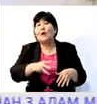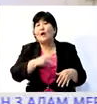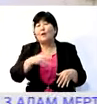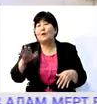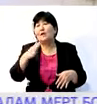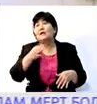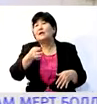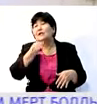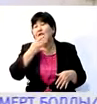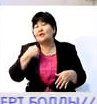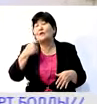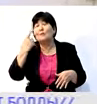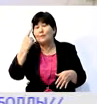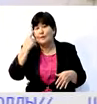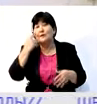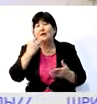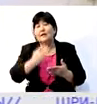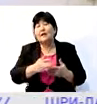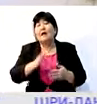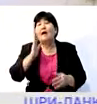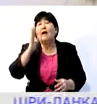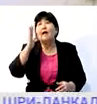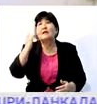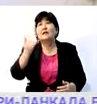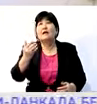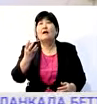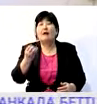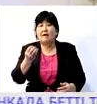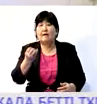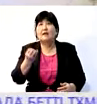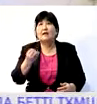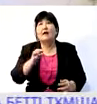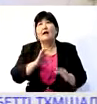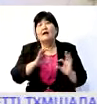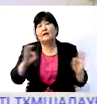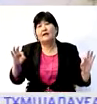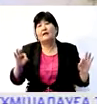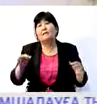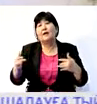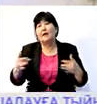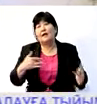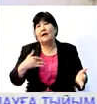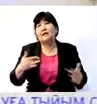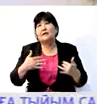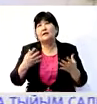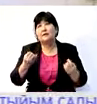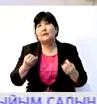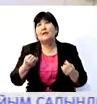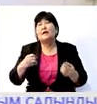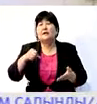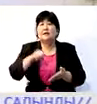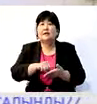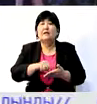деген үміттеміз. Алдағы шақта әлде керемет репертуарлармен, концерттермен келеміз